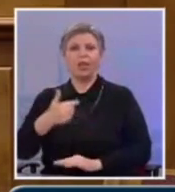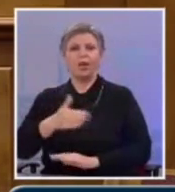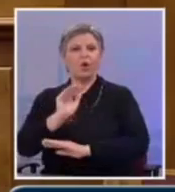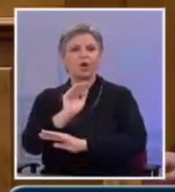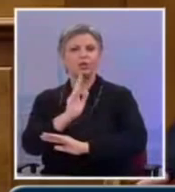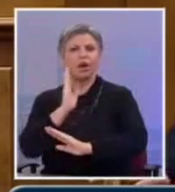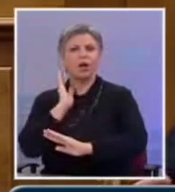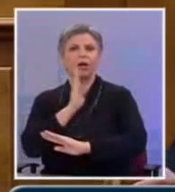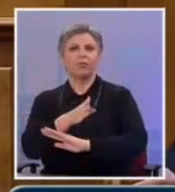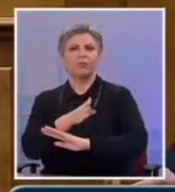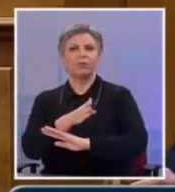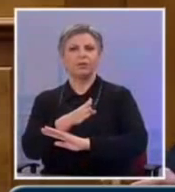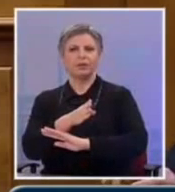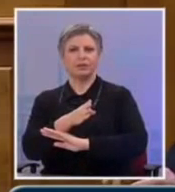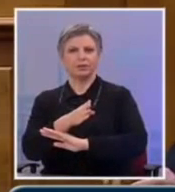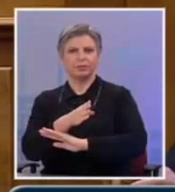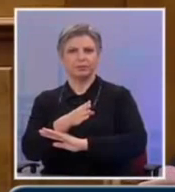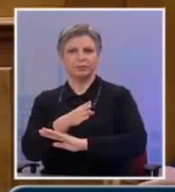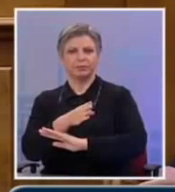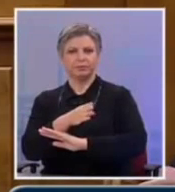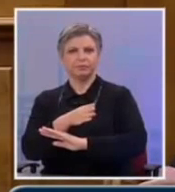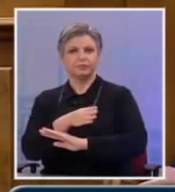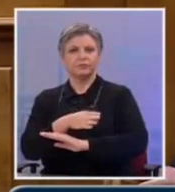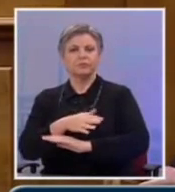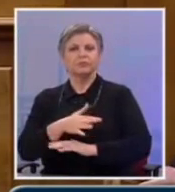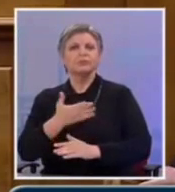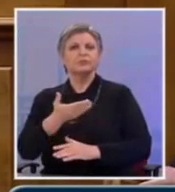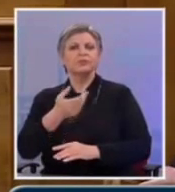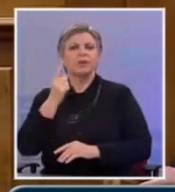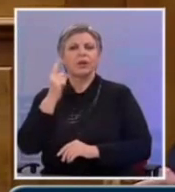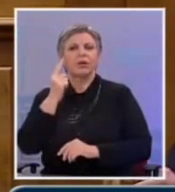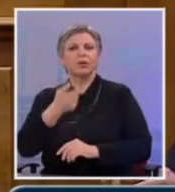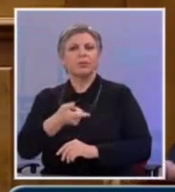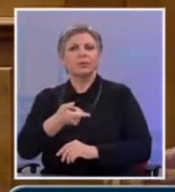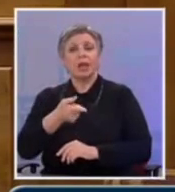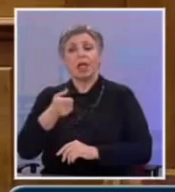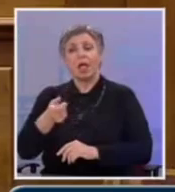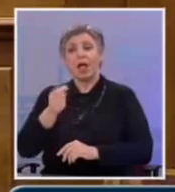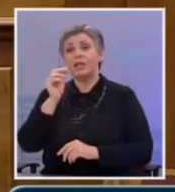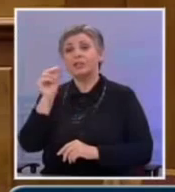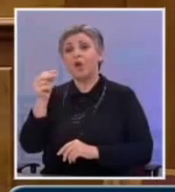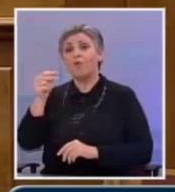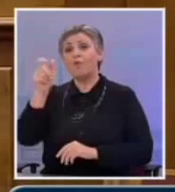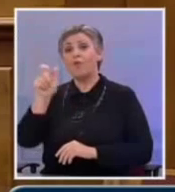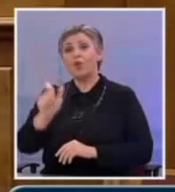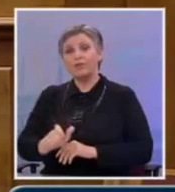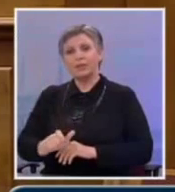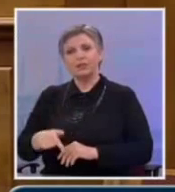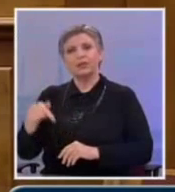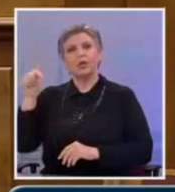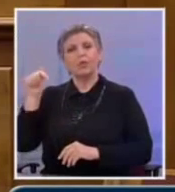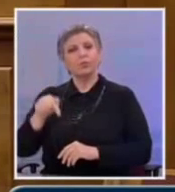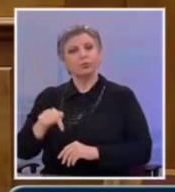με ποια λογική ένας βουλευτής που θα ζητήσει σήμερα με την ψήφο του